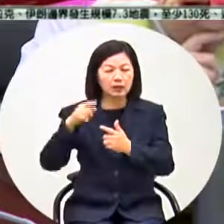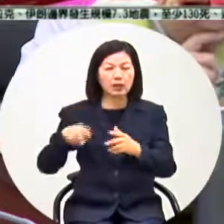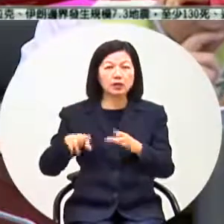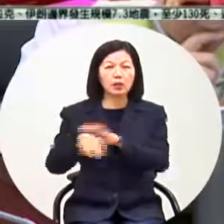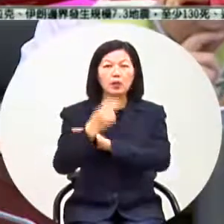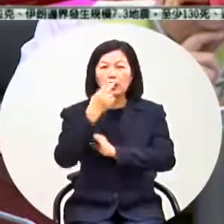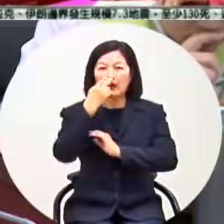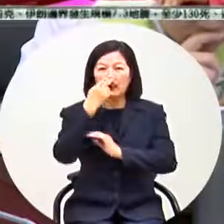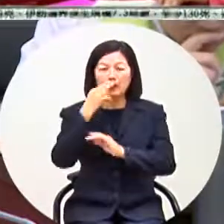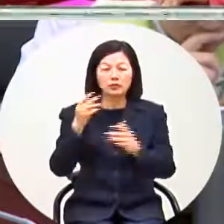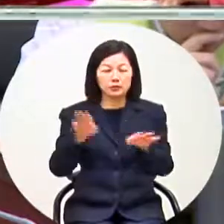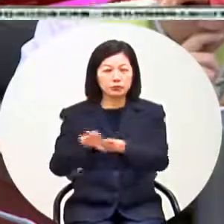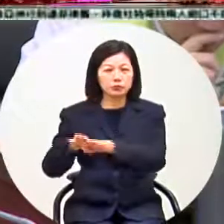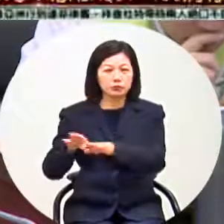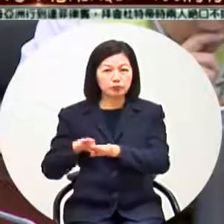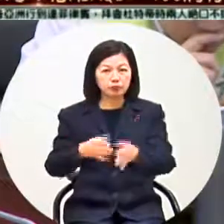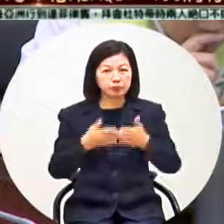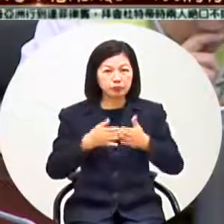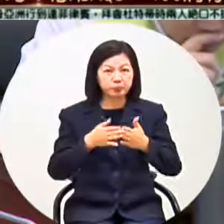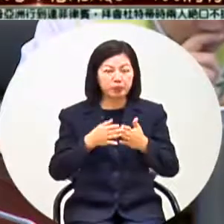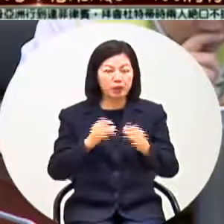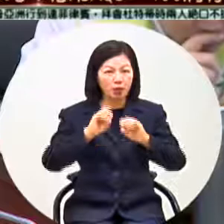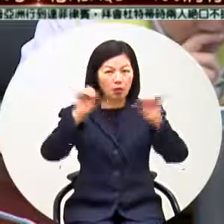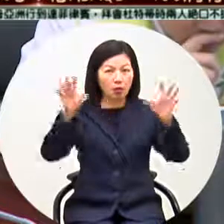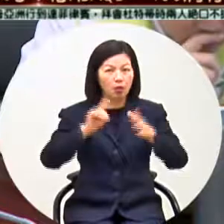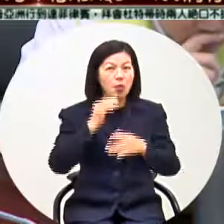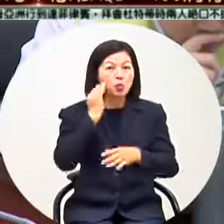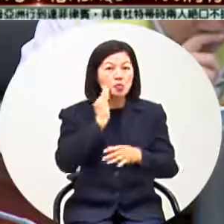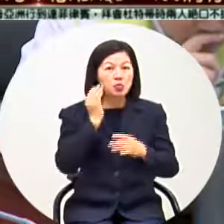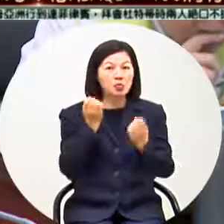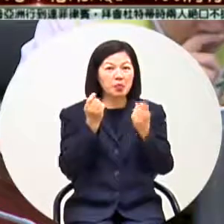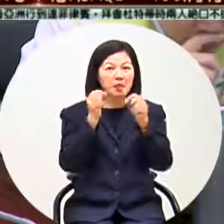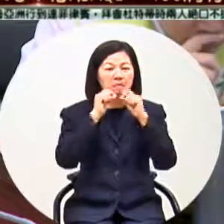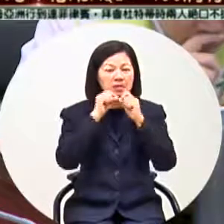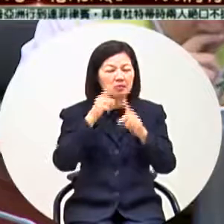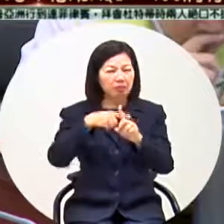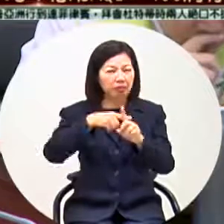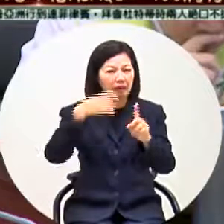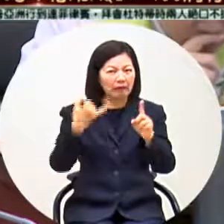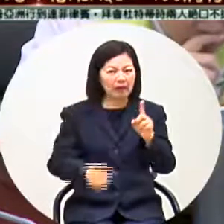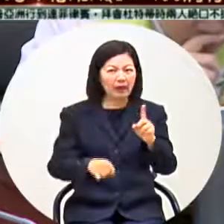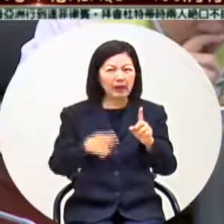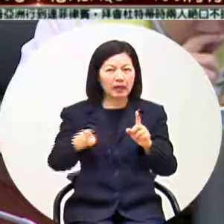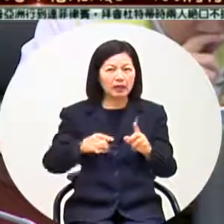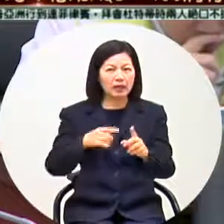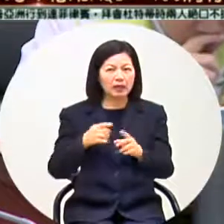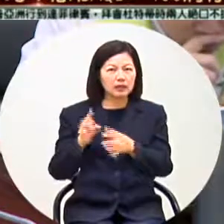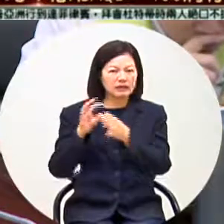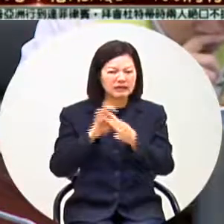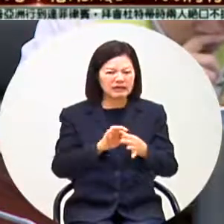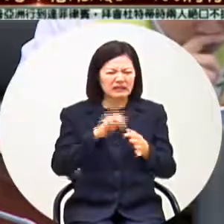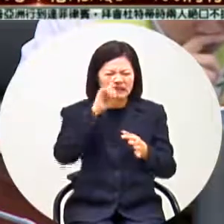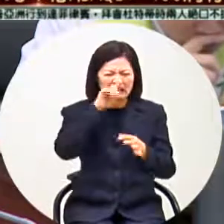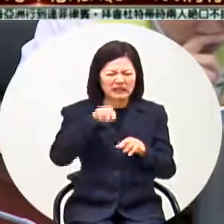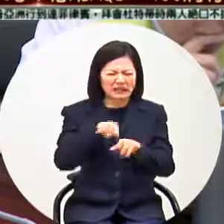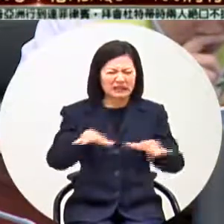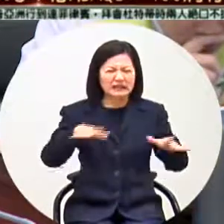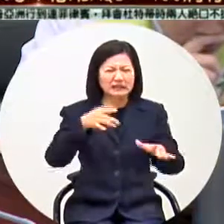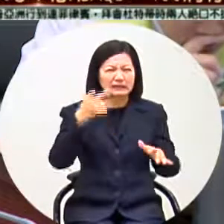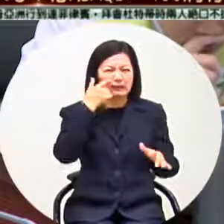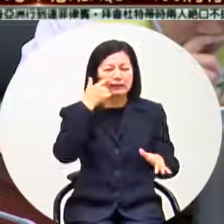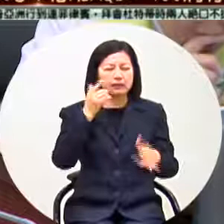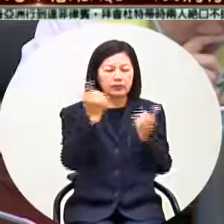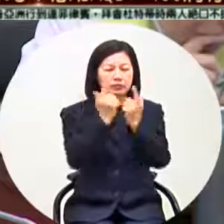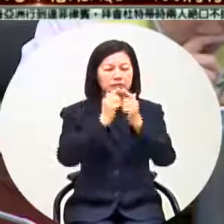布，如果空气品质指标 AQI 达到了一级严重恶化，台北市政府就会宣布要放空污